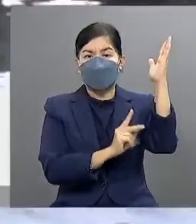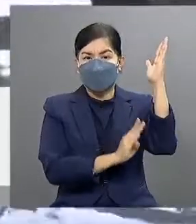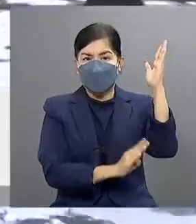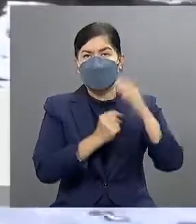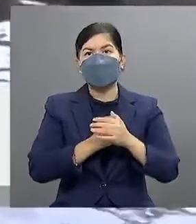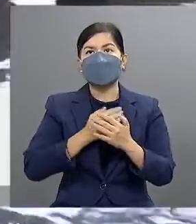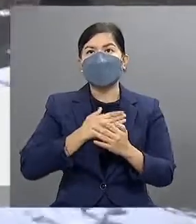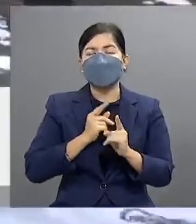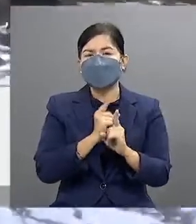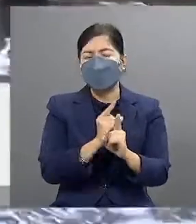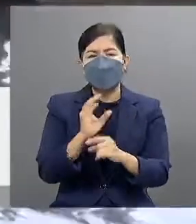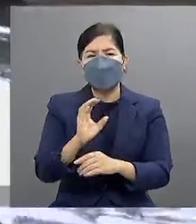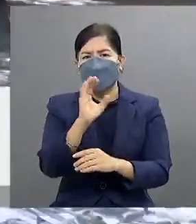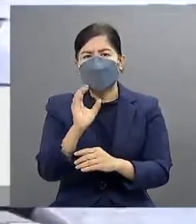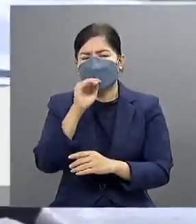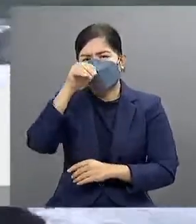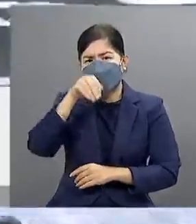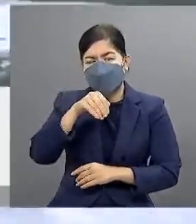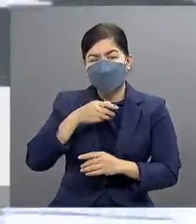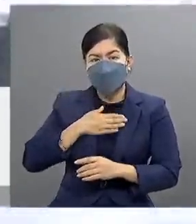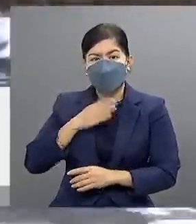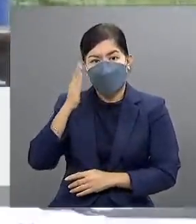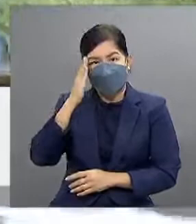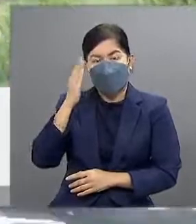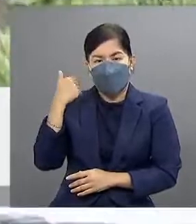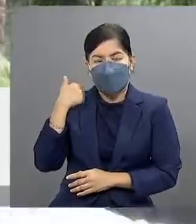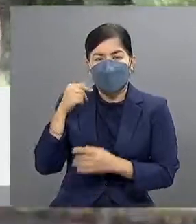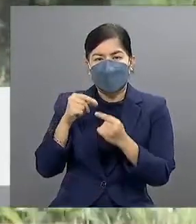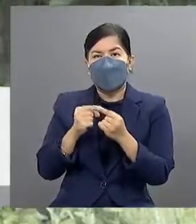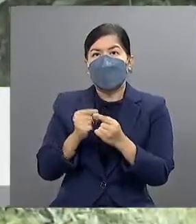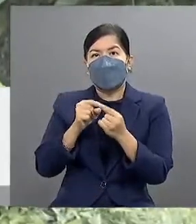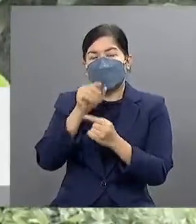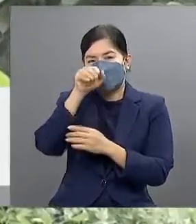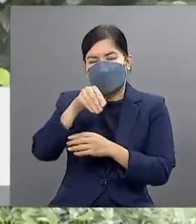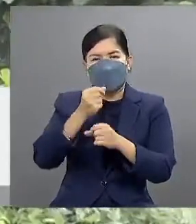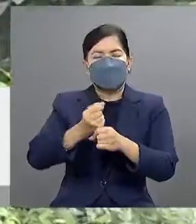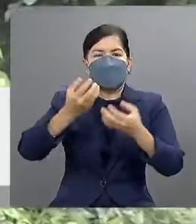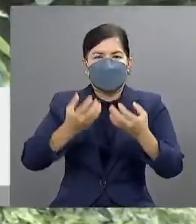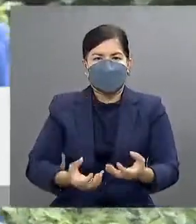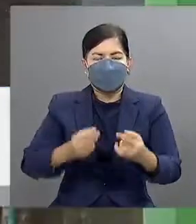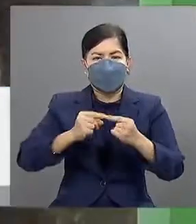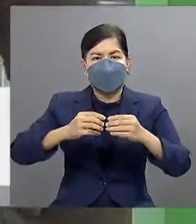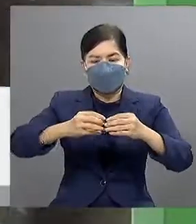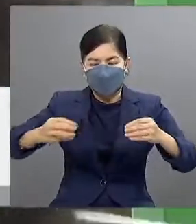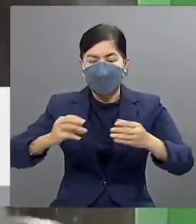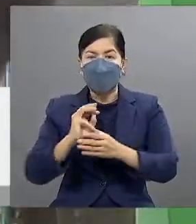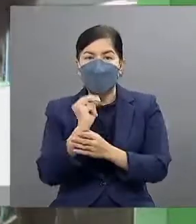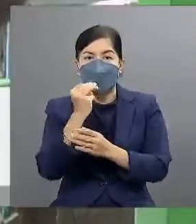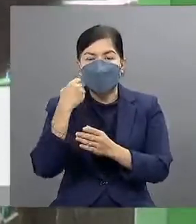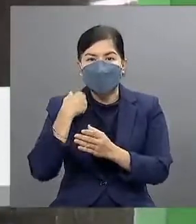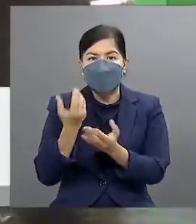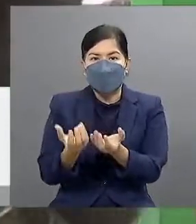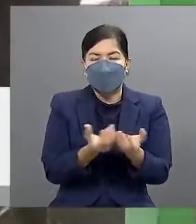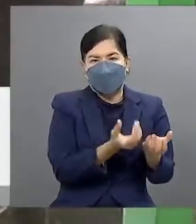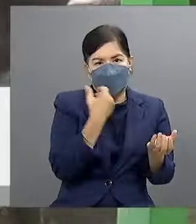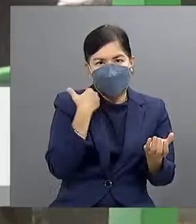วและทราบข่าวว่าถูกใช้งานหนักจากการลากไม้จนกระทั่งปี2560พังโยถูกขายให้ปางช้างแห่งหนึ่ง